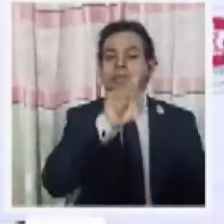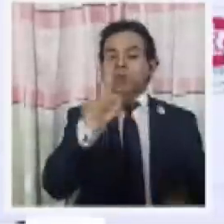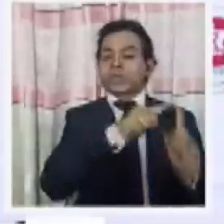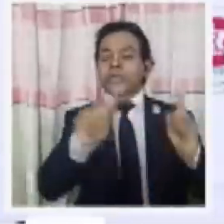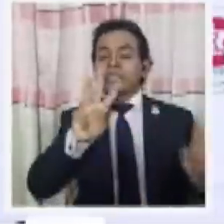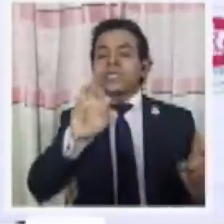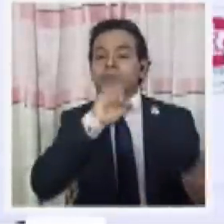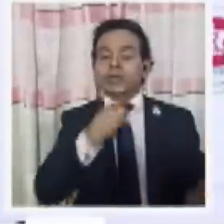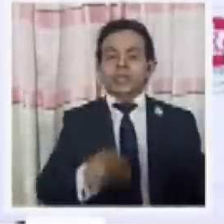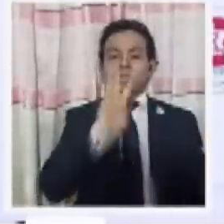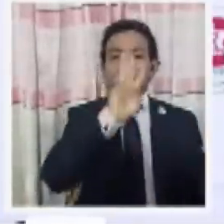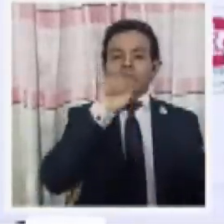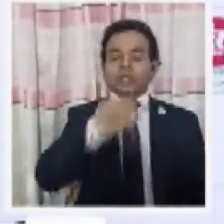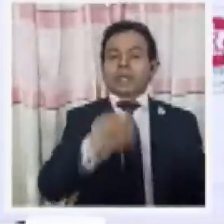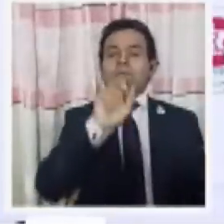0.62%,